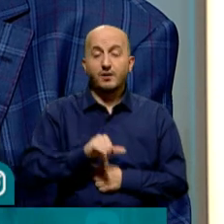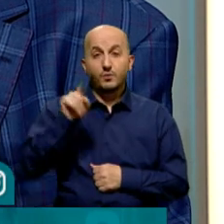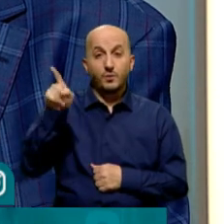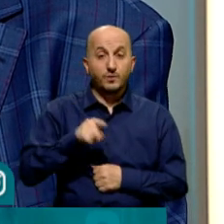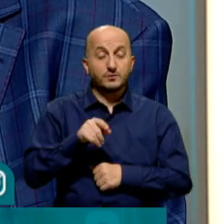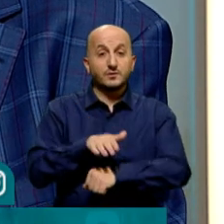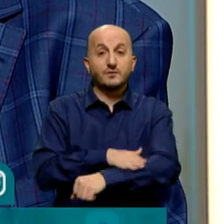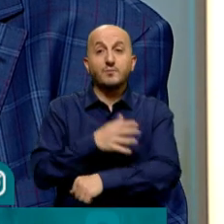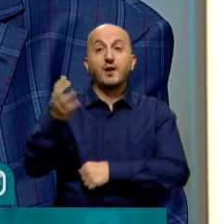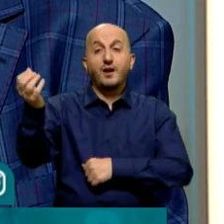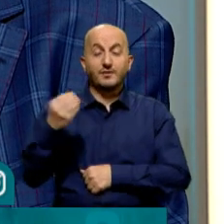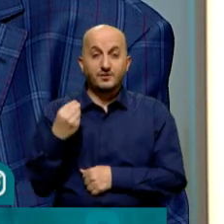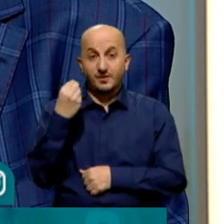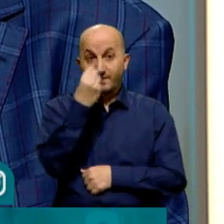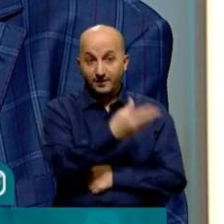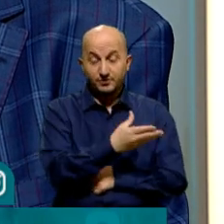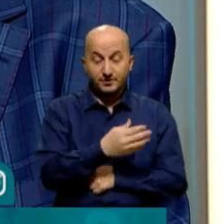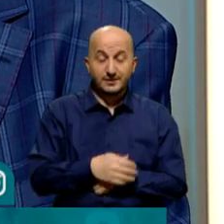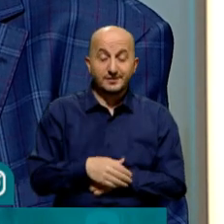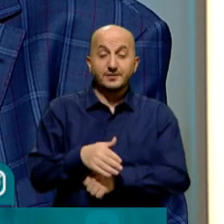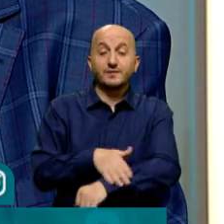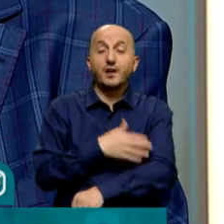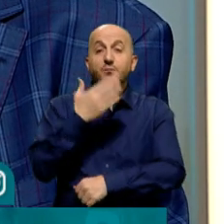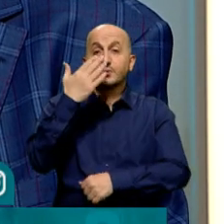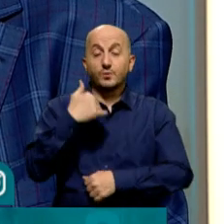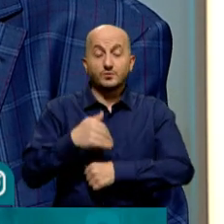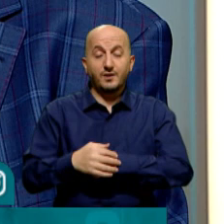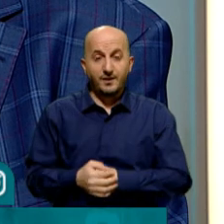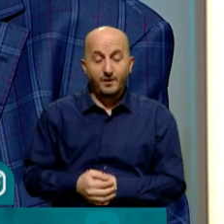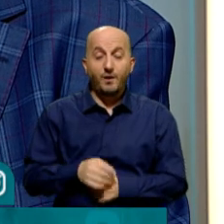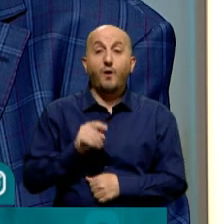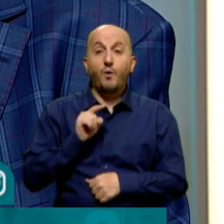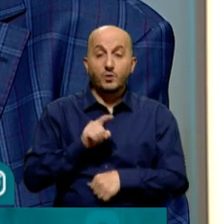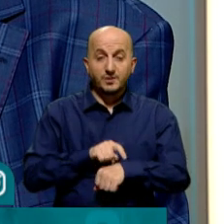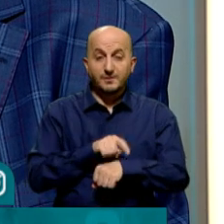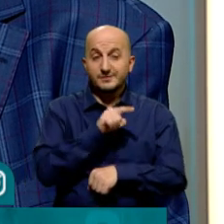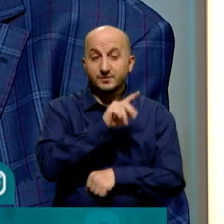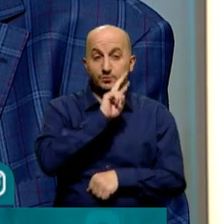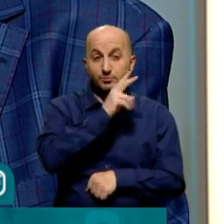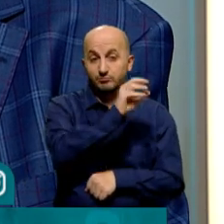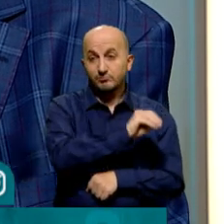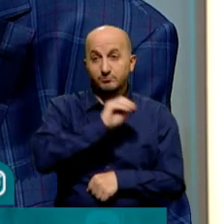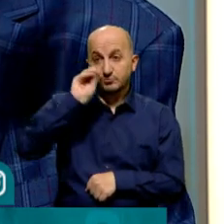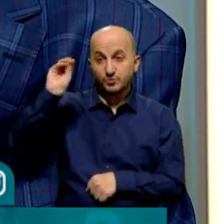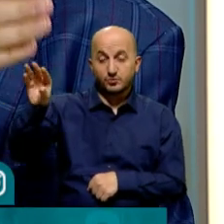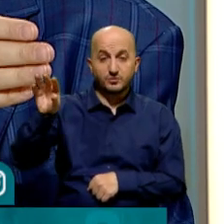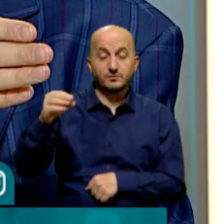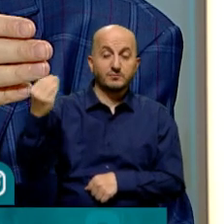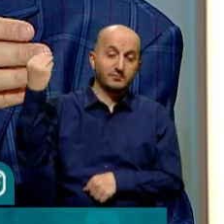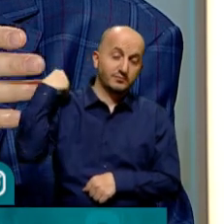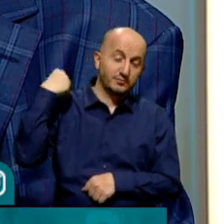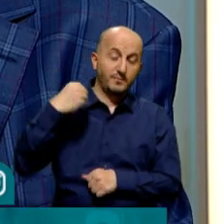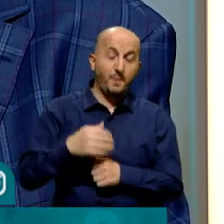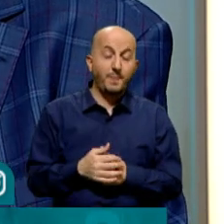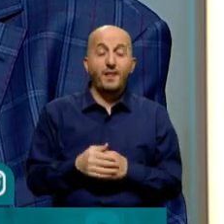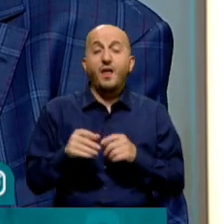sevap alınacak, size verilecektir. Sevabı yok. O zaman da sizin günahınız alınacak, onun ona sırtına